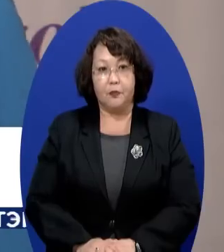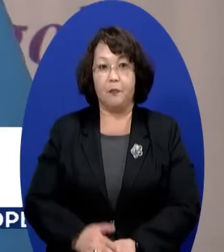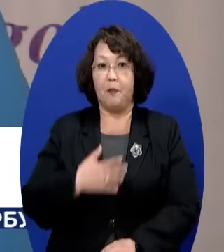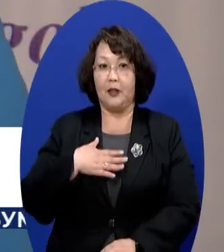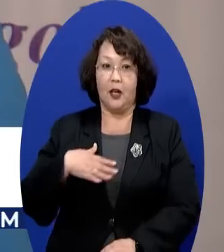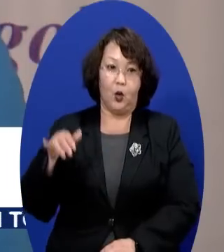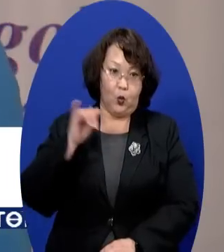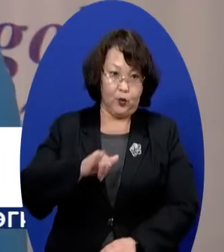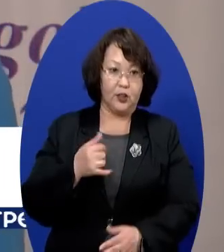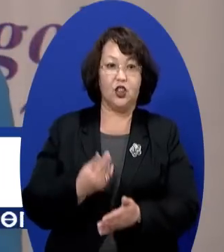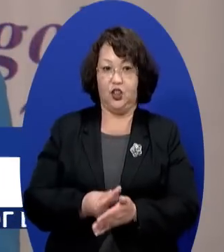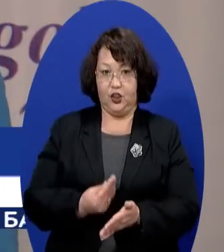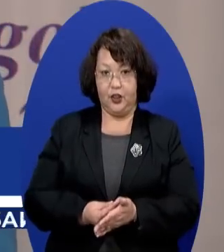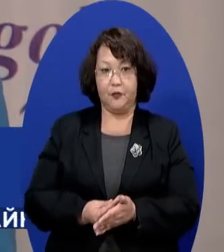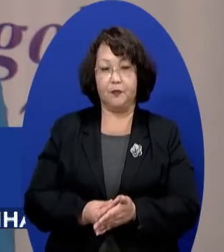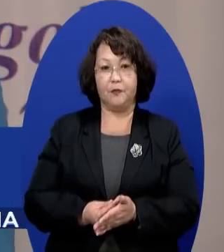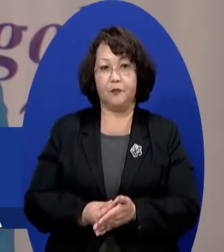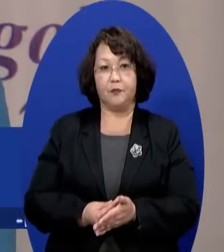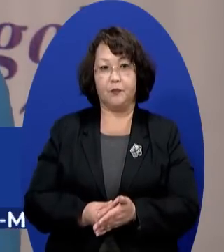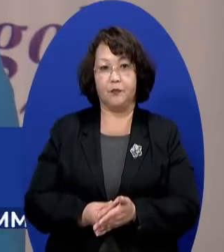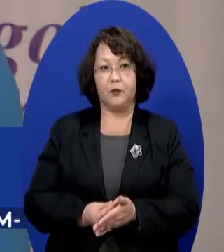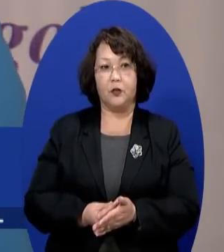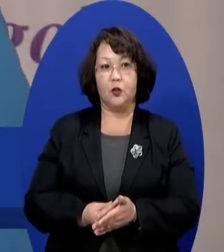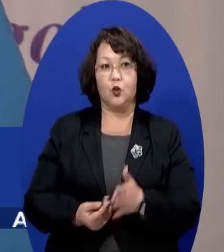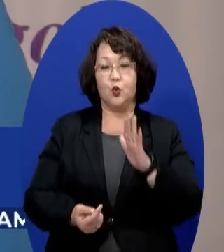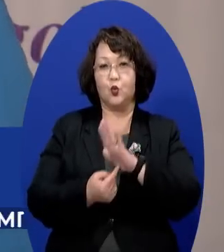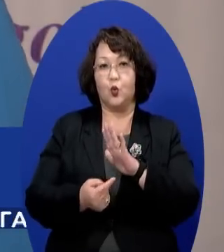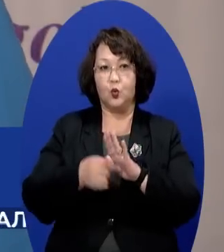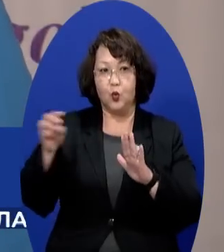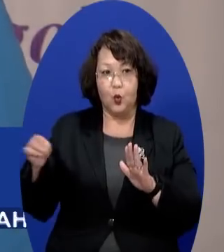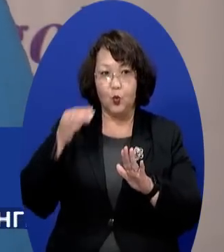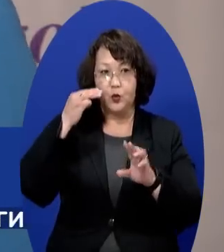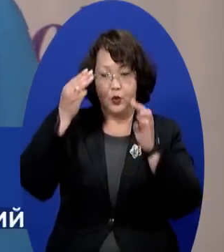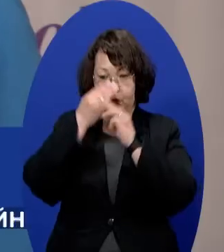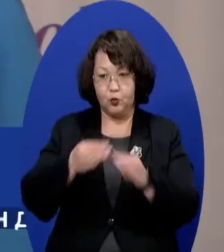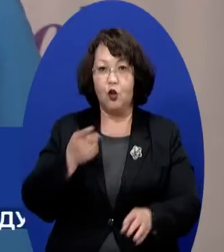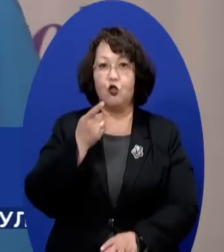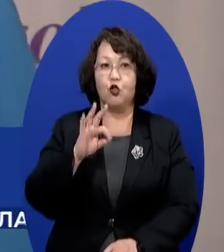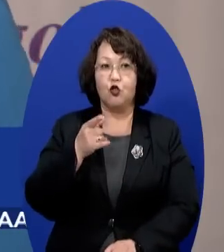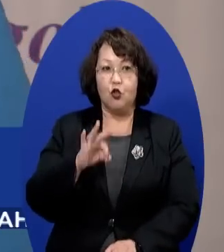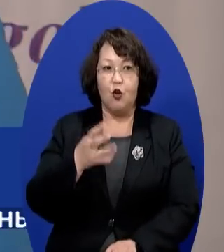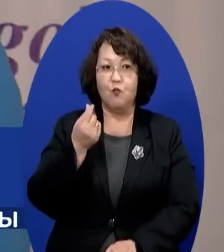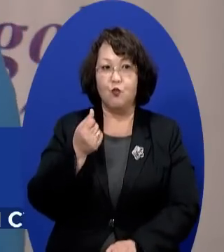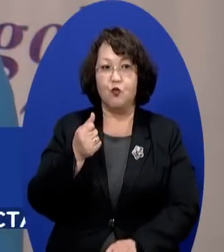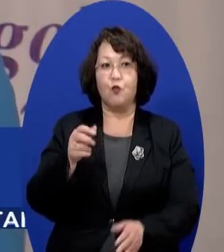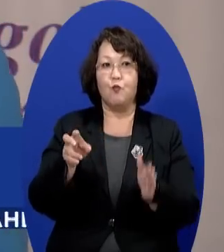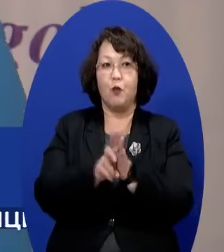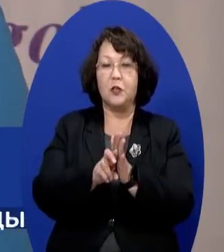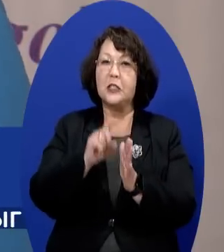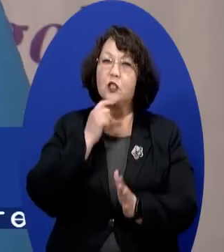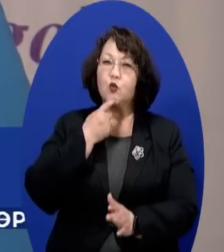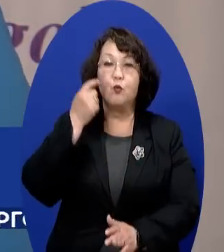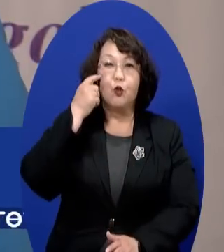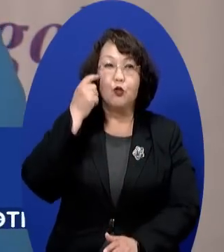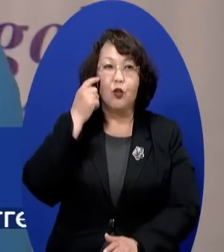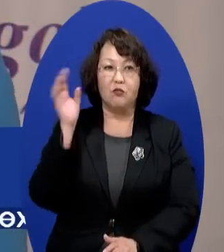Манай орны хувьд бол жишээ нь нөгөө суур туршлын шинжлэх ухаан болохоор ч одоо хөрөнгө мөнгөний боломж энэ гэдэг хэцүү гэж ярьдаг. Математикийн